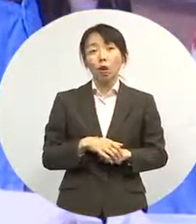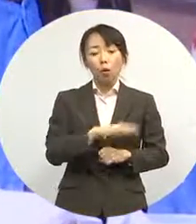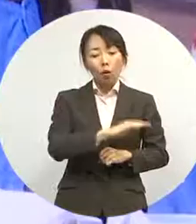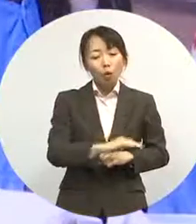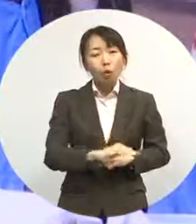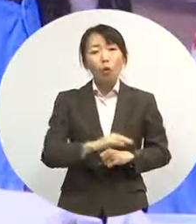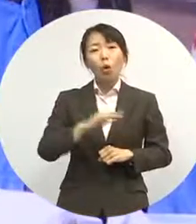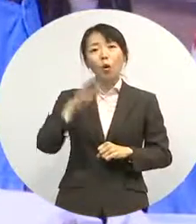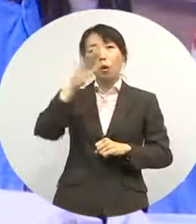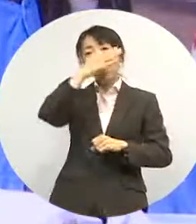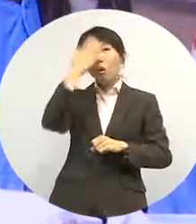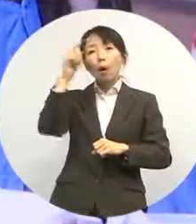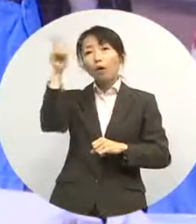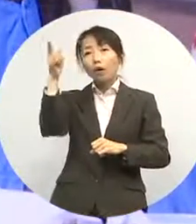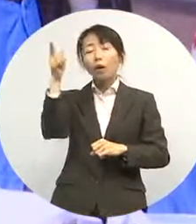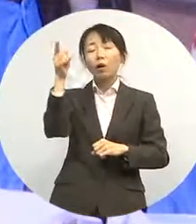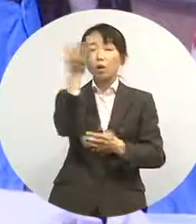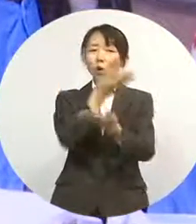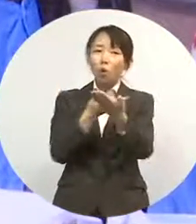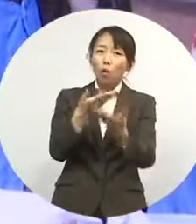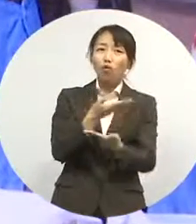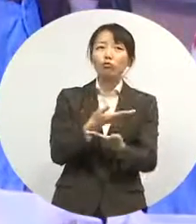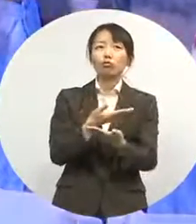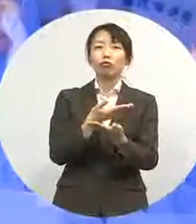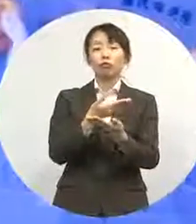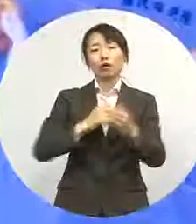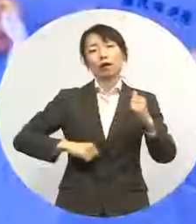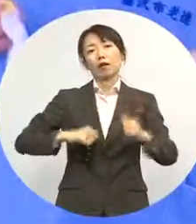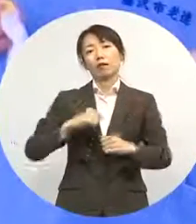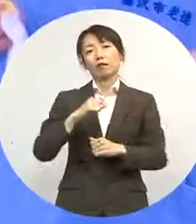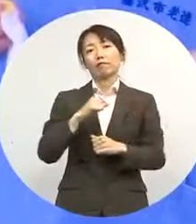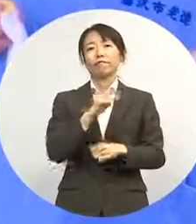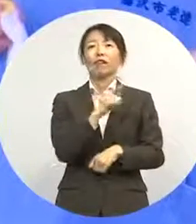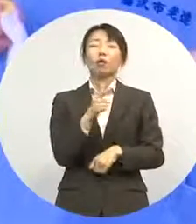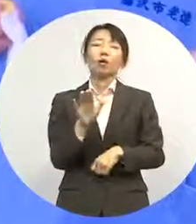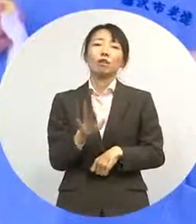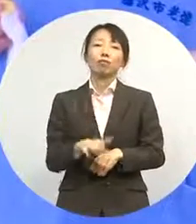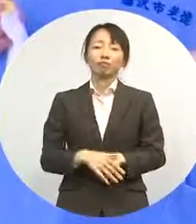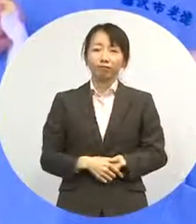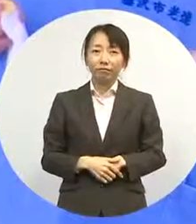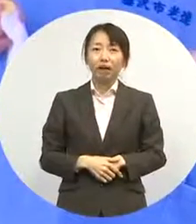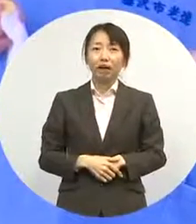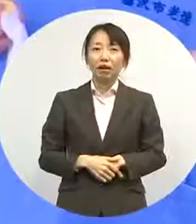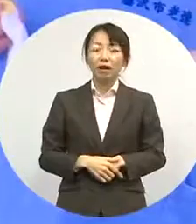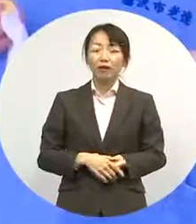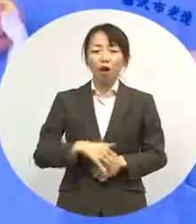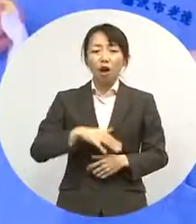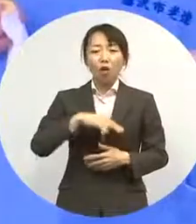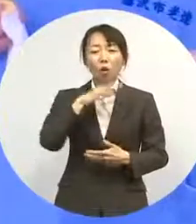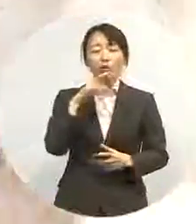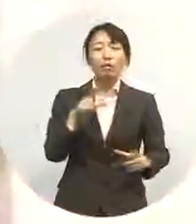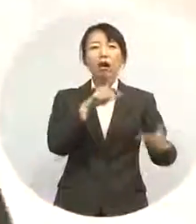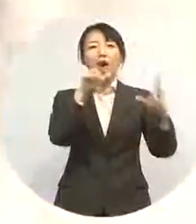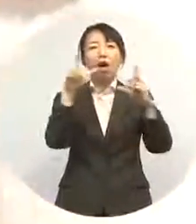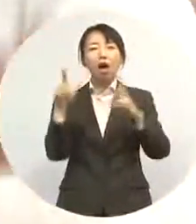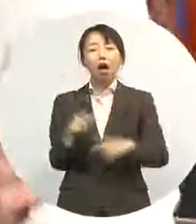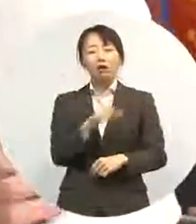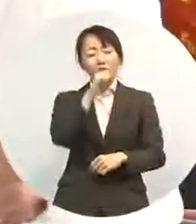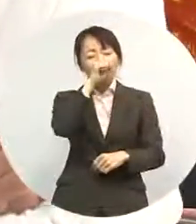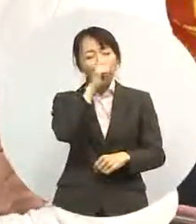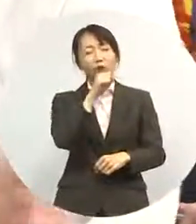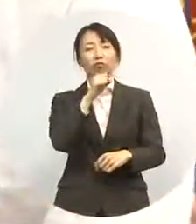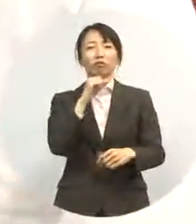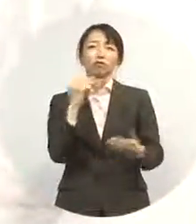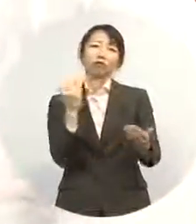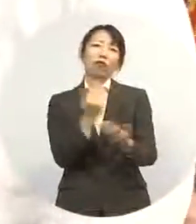青少年などとの世代を超えた交流活動などもあります。老後を豊かなものにできる老人クラブですが、一